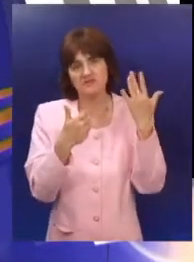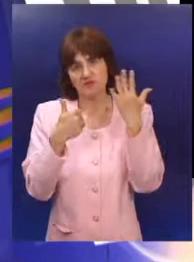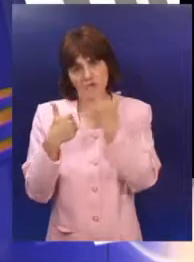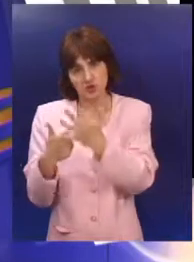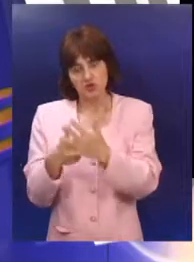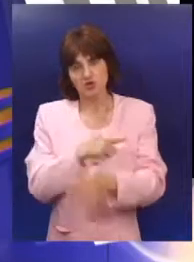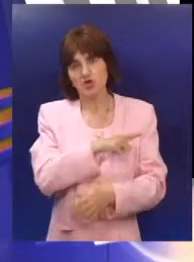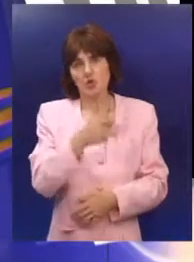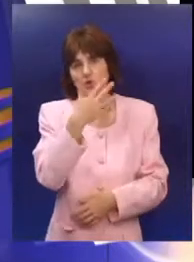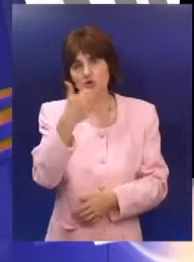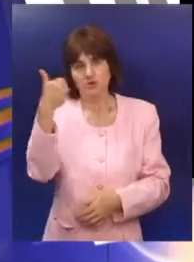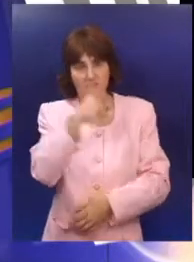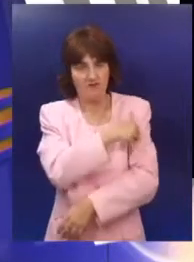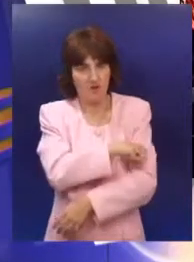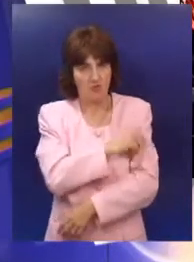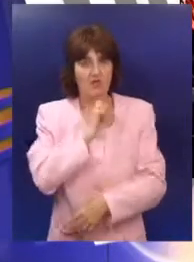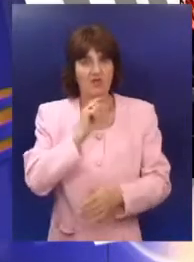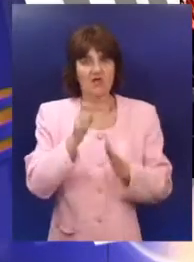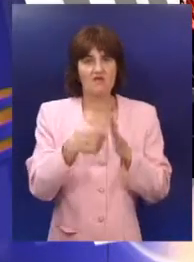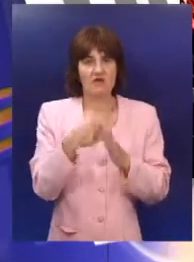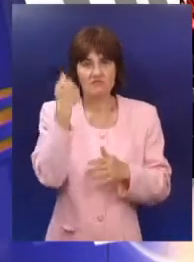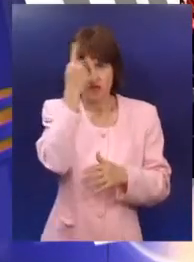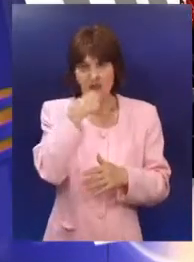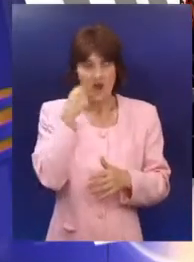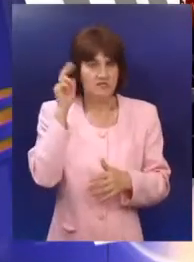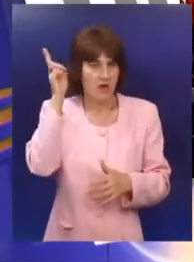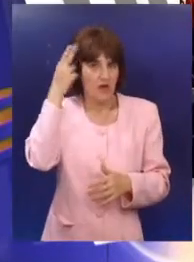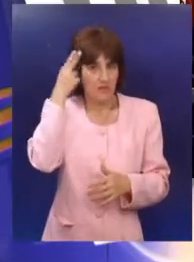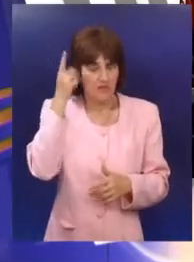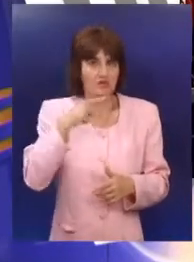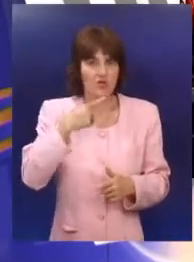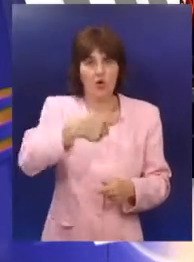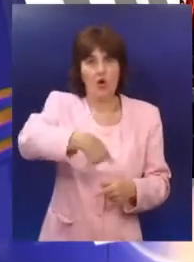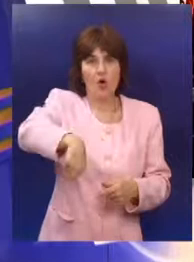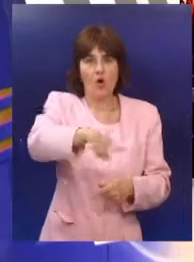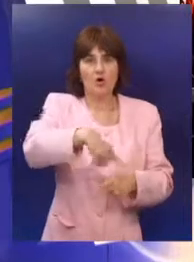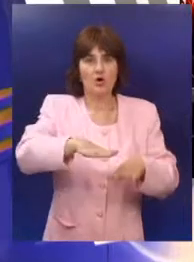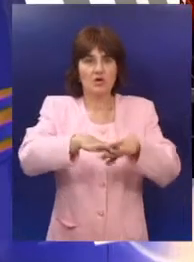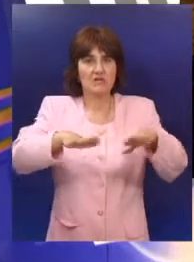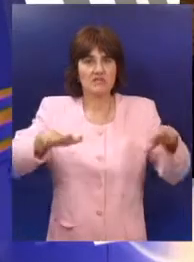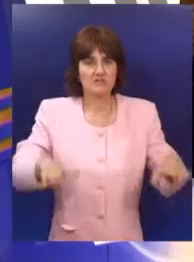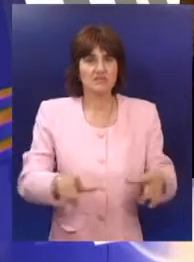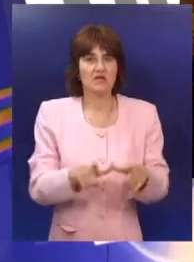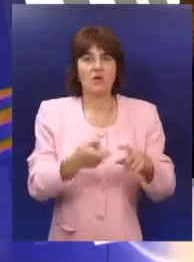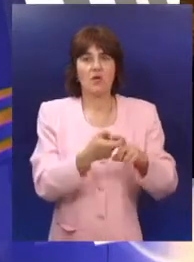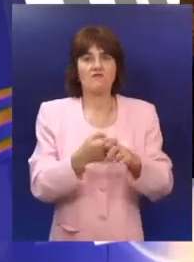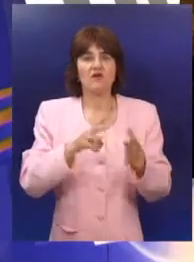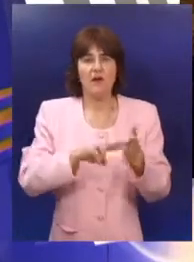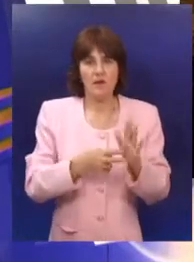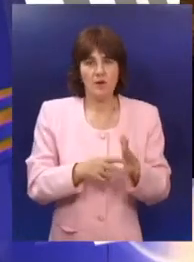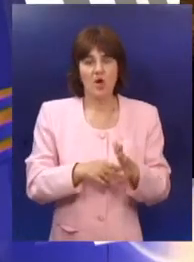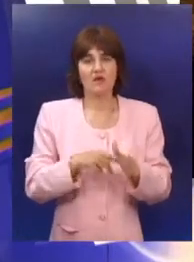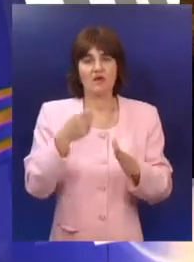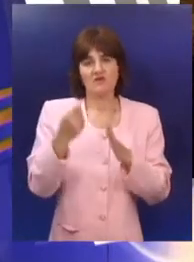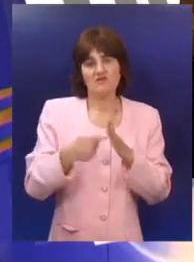do 1941. i filmska lica Subotice, kao i okrugli stolovi na teme klimatske promene i politika i